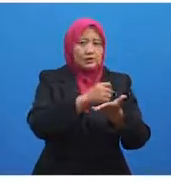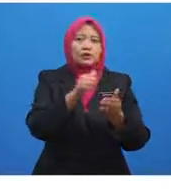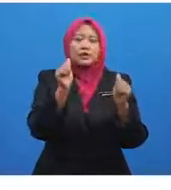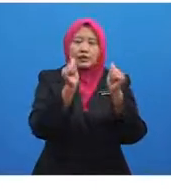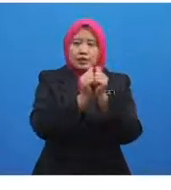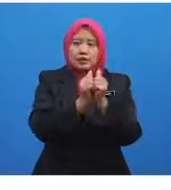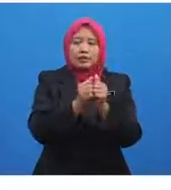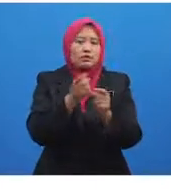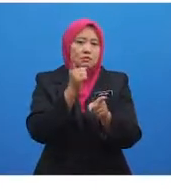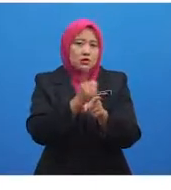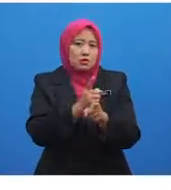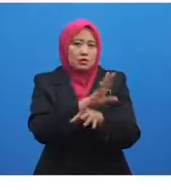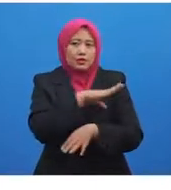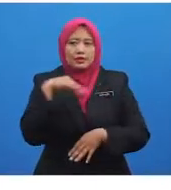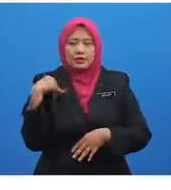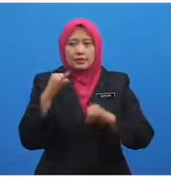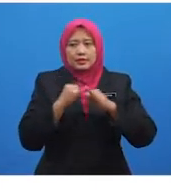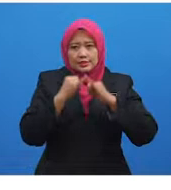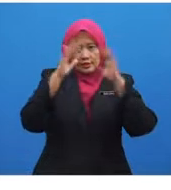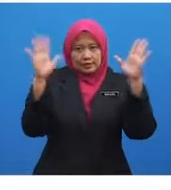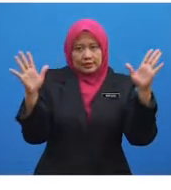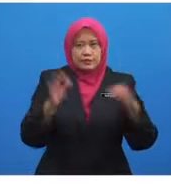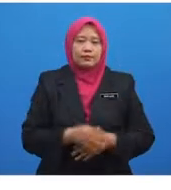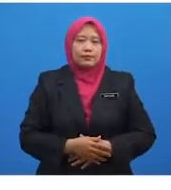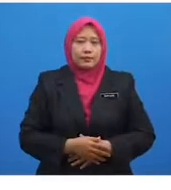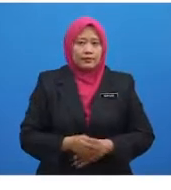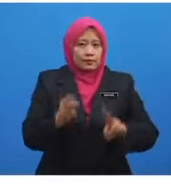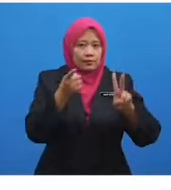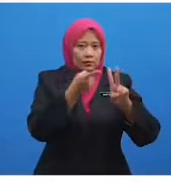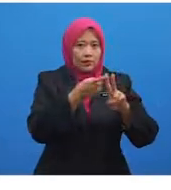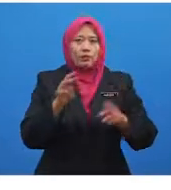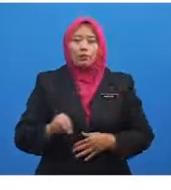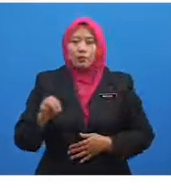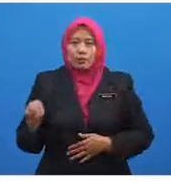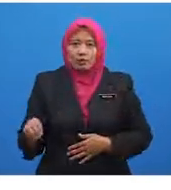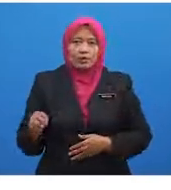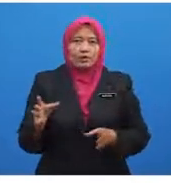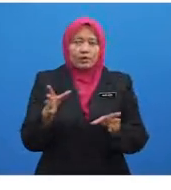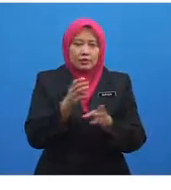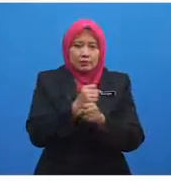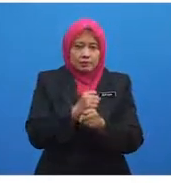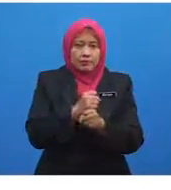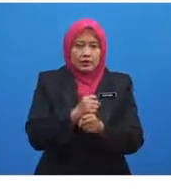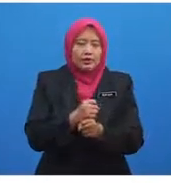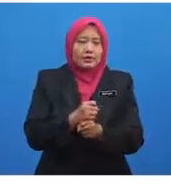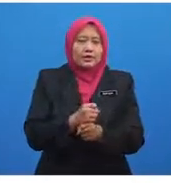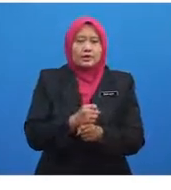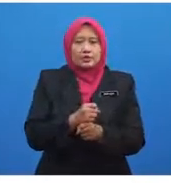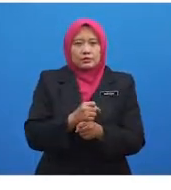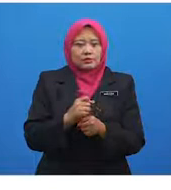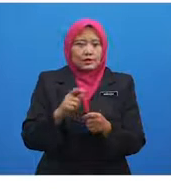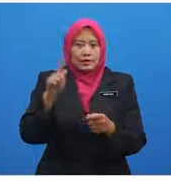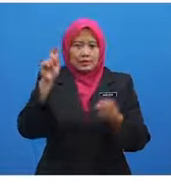jelas. Kedua, murid dapat menerangkan aspek tema, persoalan,